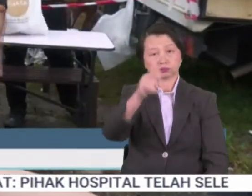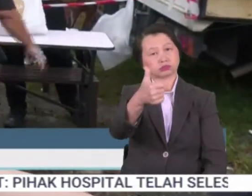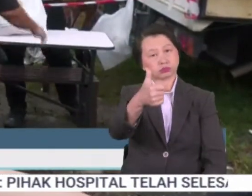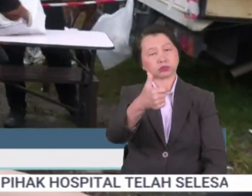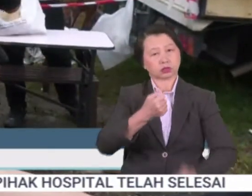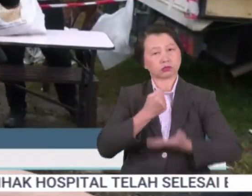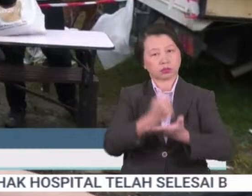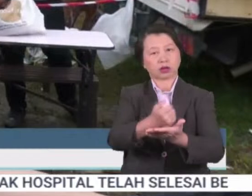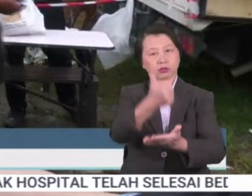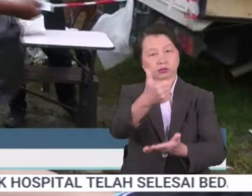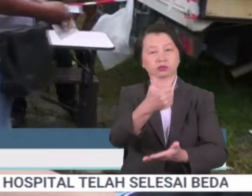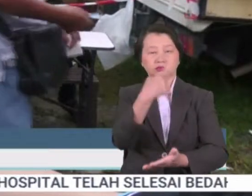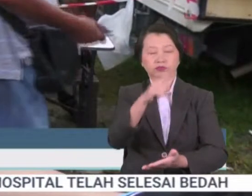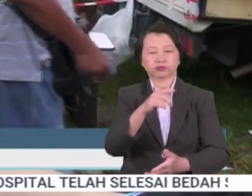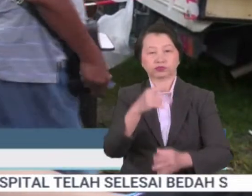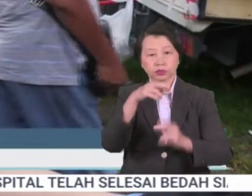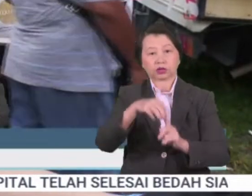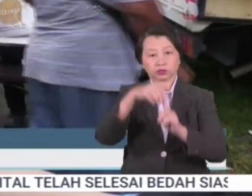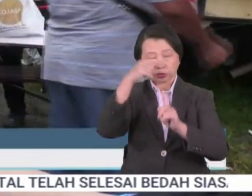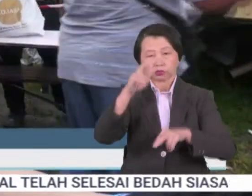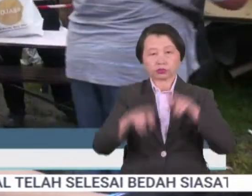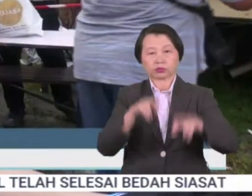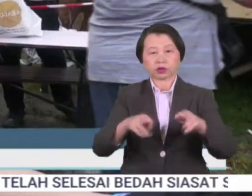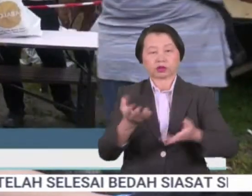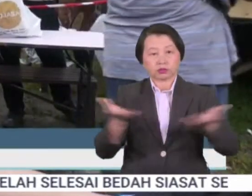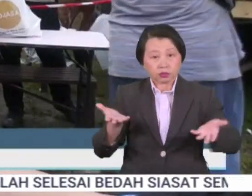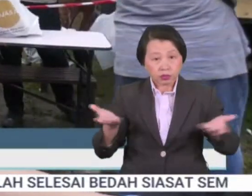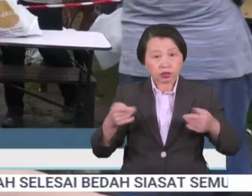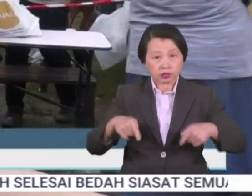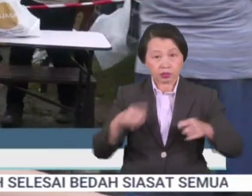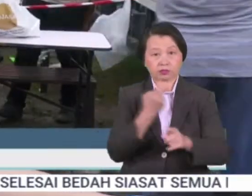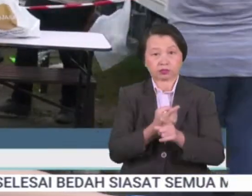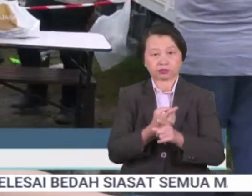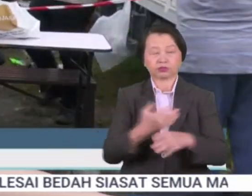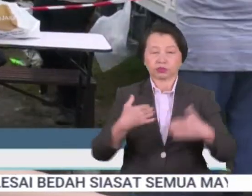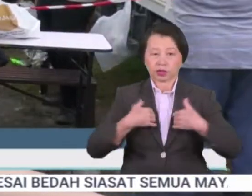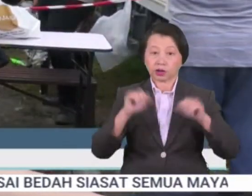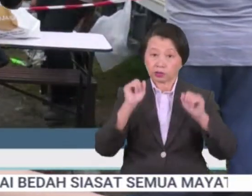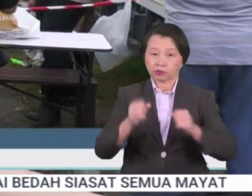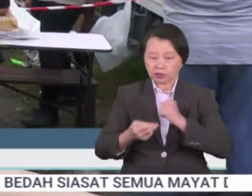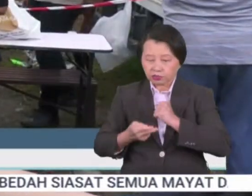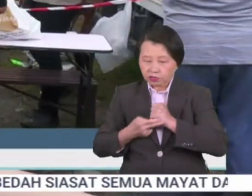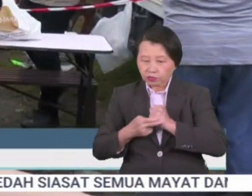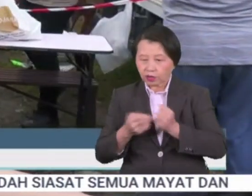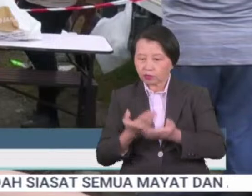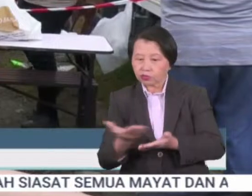membantulah terutama sekali penduduk-penduduk sini ada